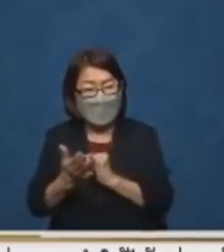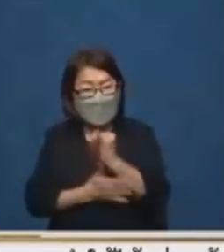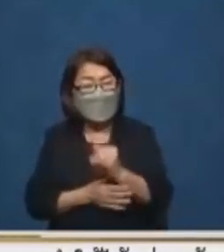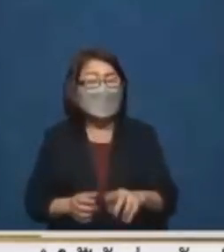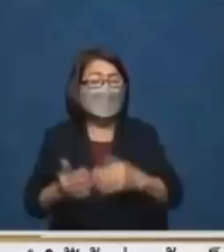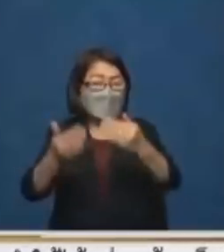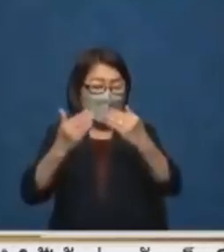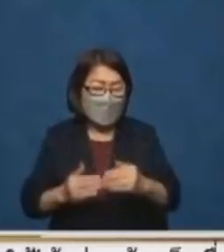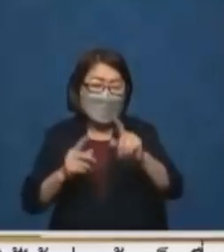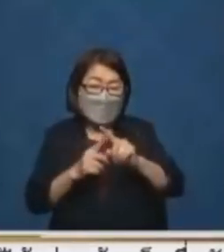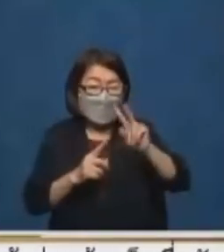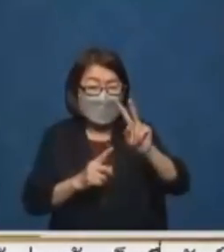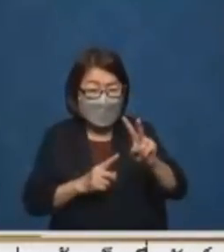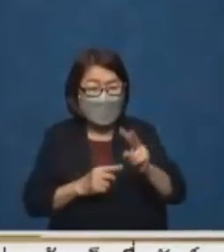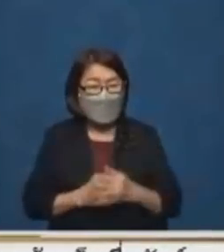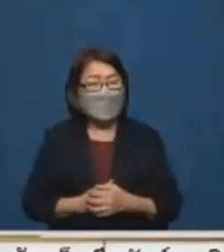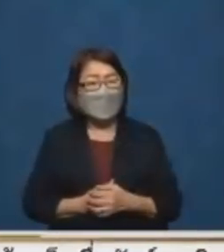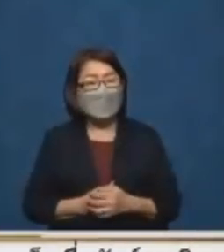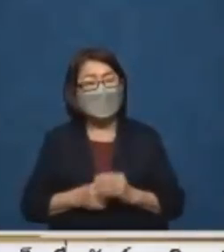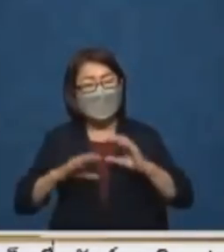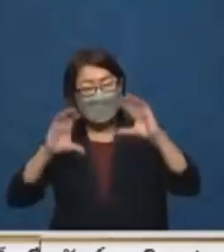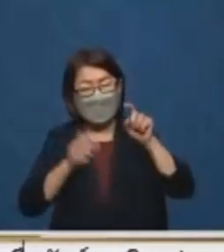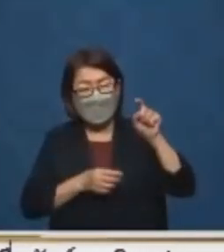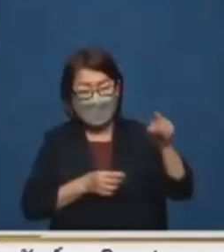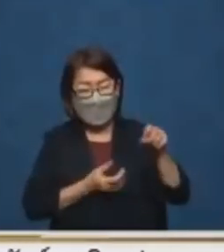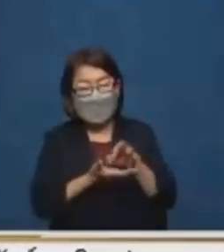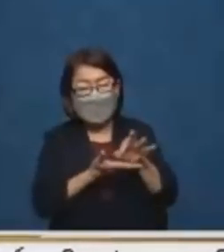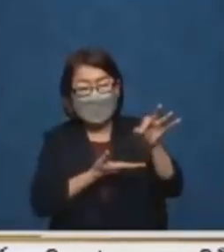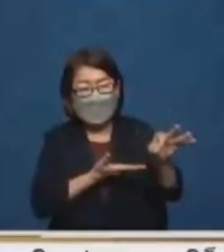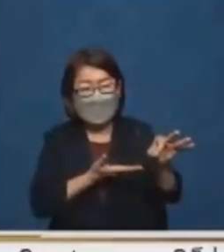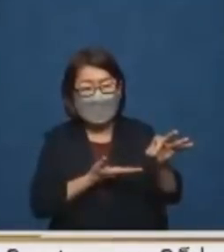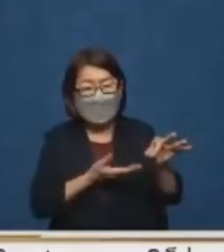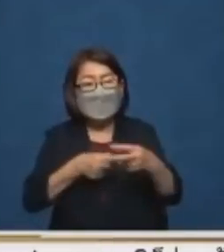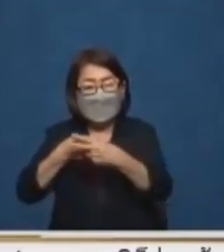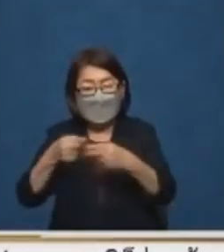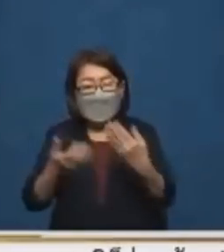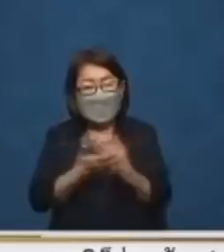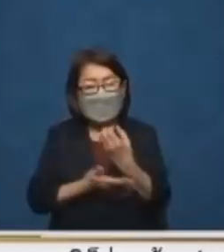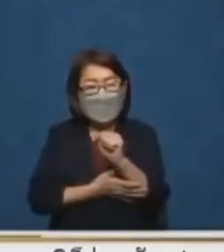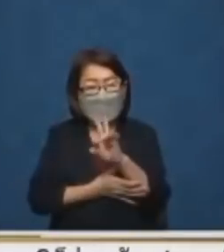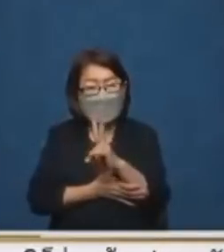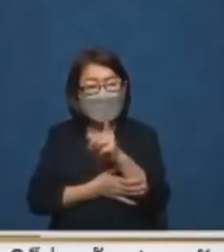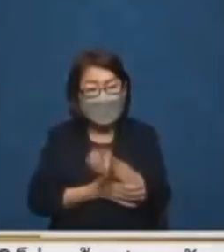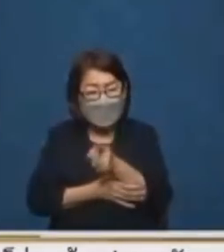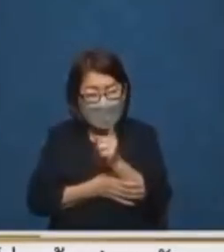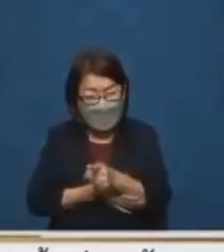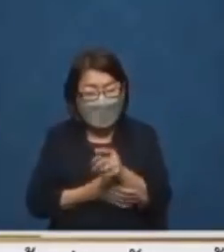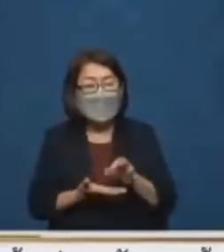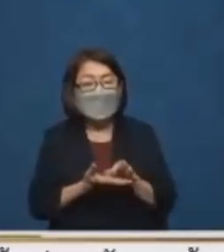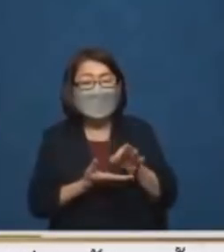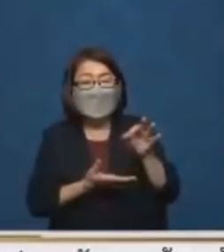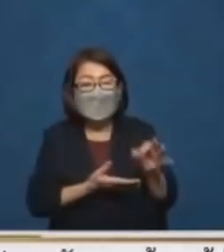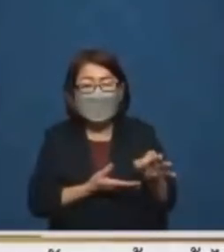ค.ลอมออนุมิ 10 ลีน เป็การซื้อ